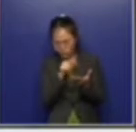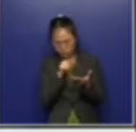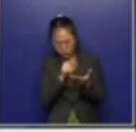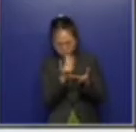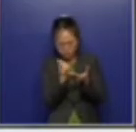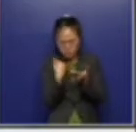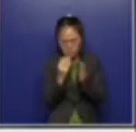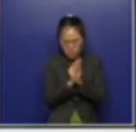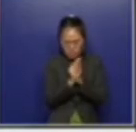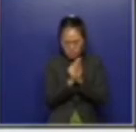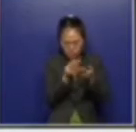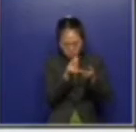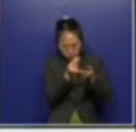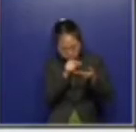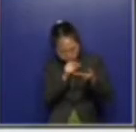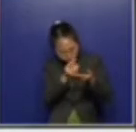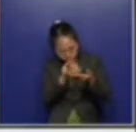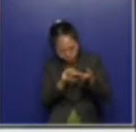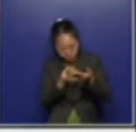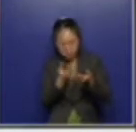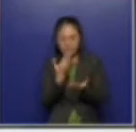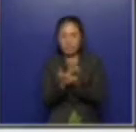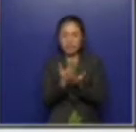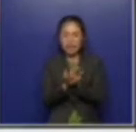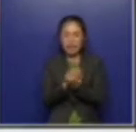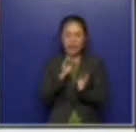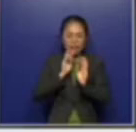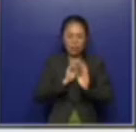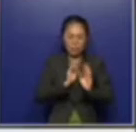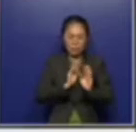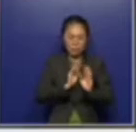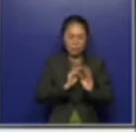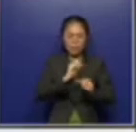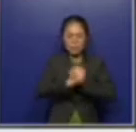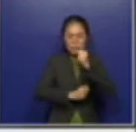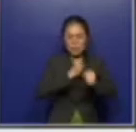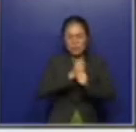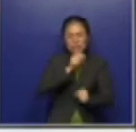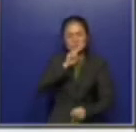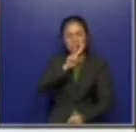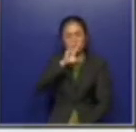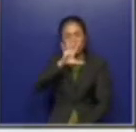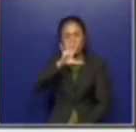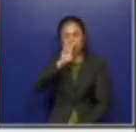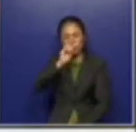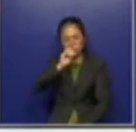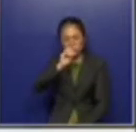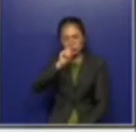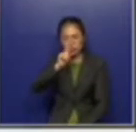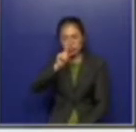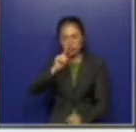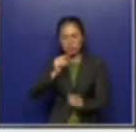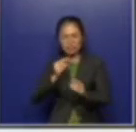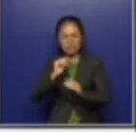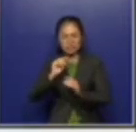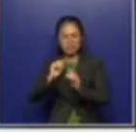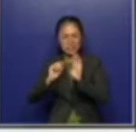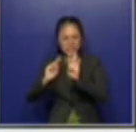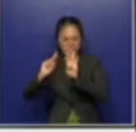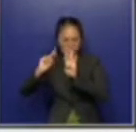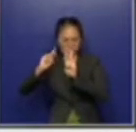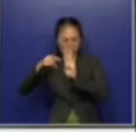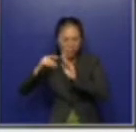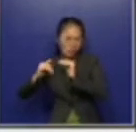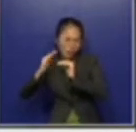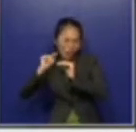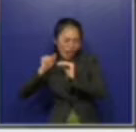ะครับเงินสะสมปี61มี 4,712 ล้านบาท62 4,864 ล้านบ